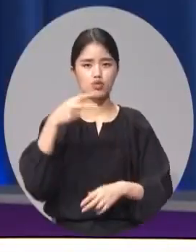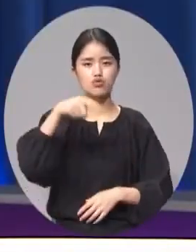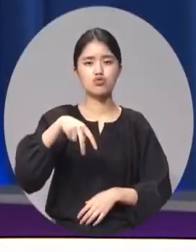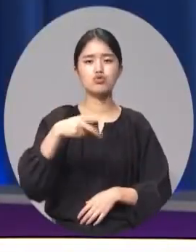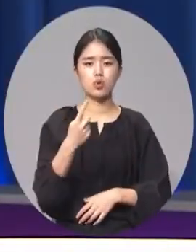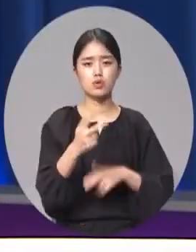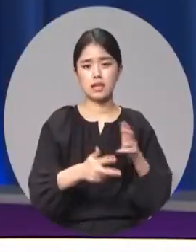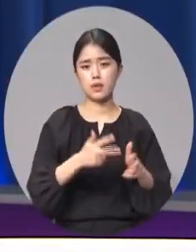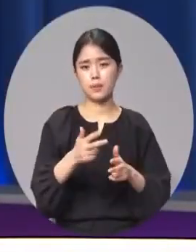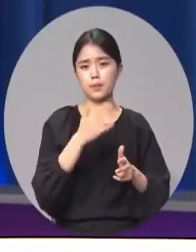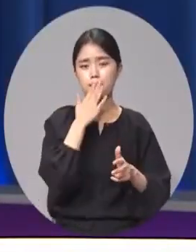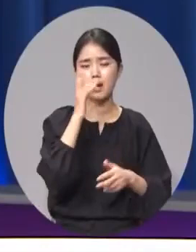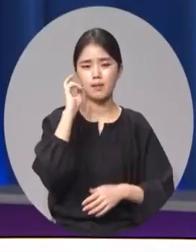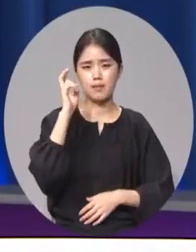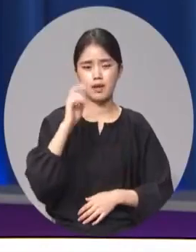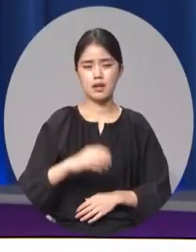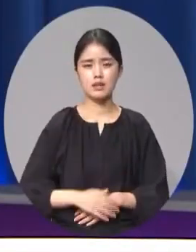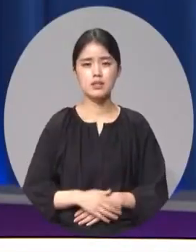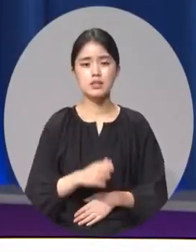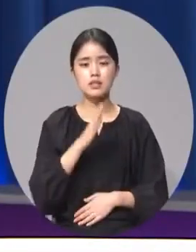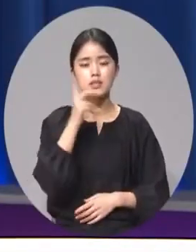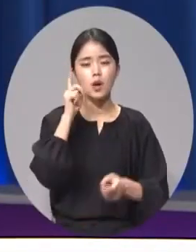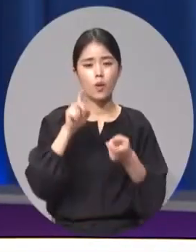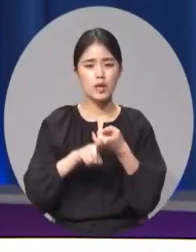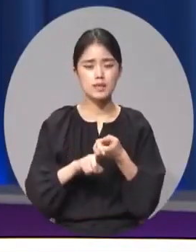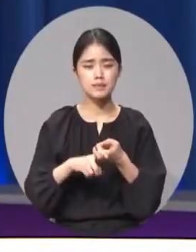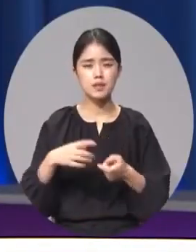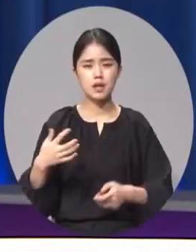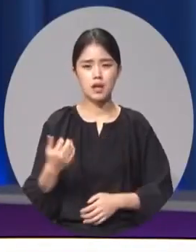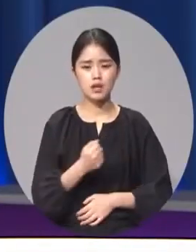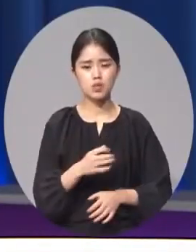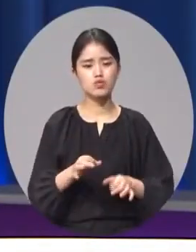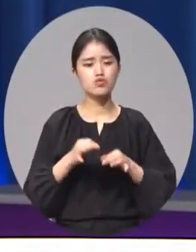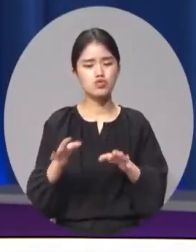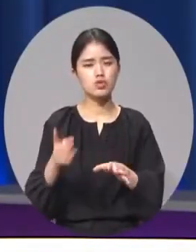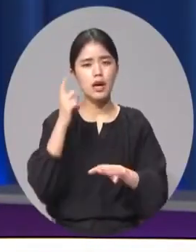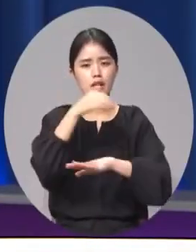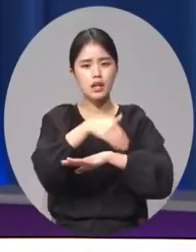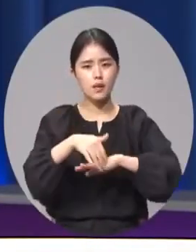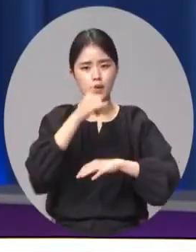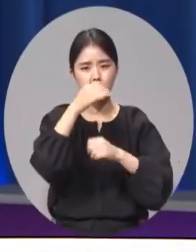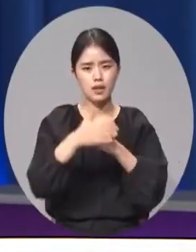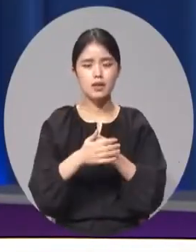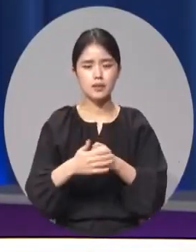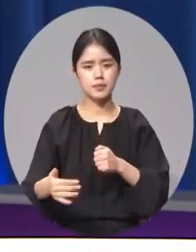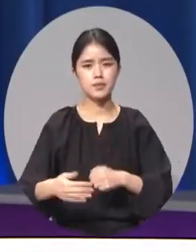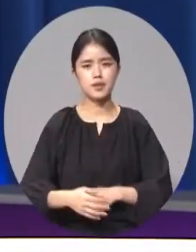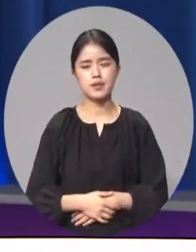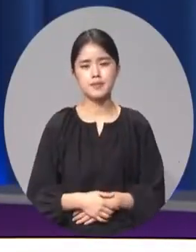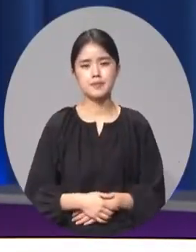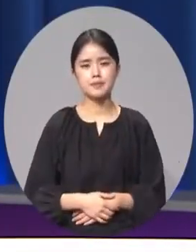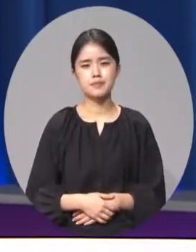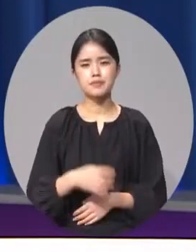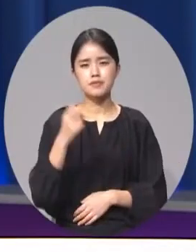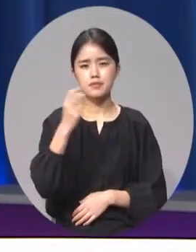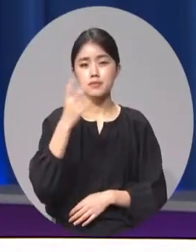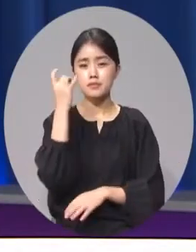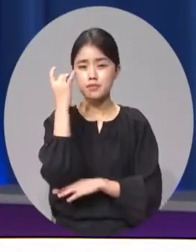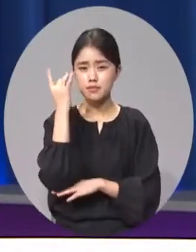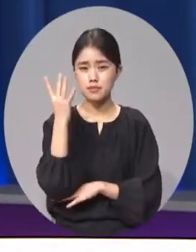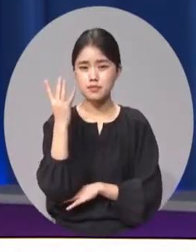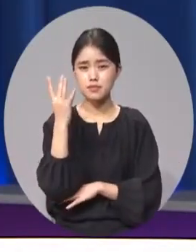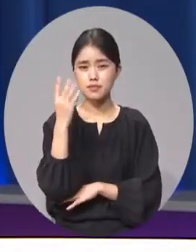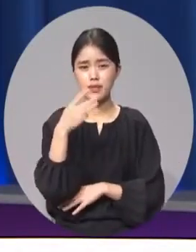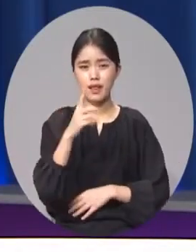속이려고 봅니다 4 실제로도 관심을 가지고 투자하려고 하고 계시니까요 그리고 또 기존의 그